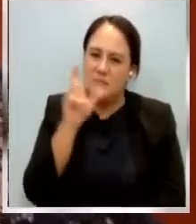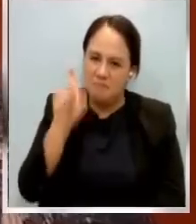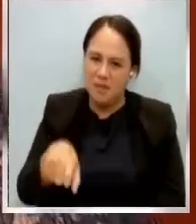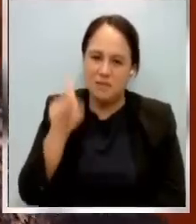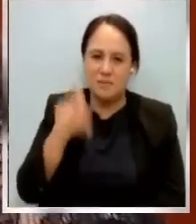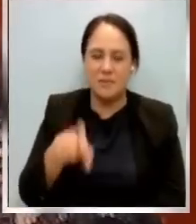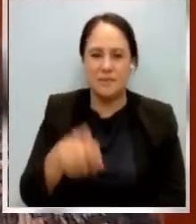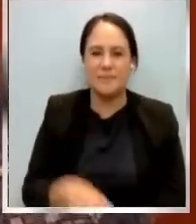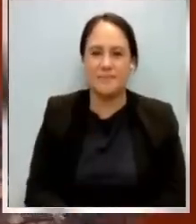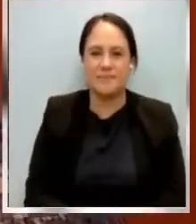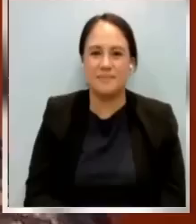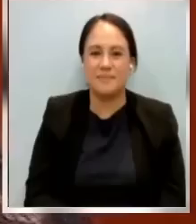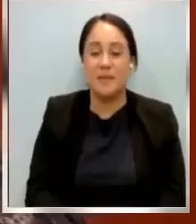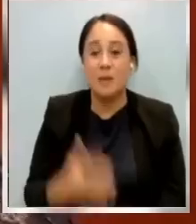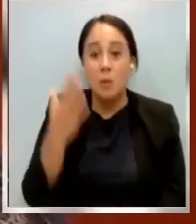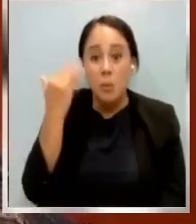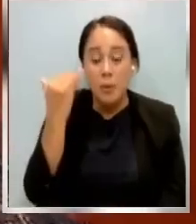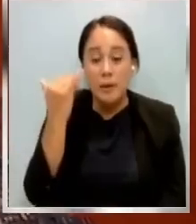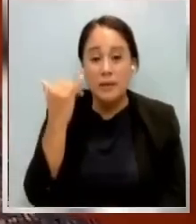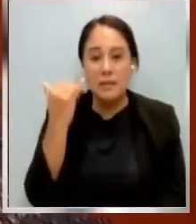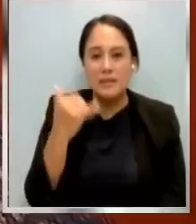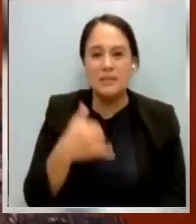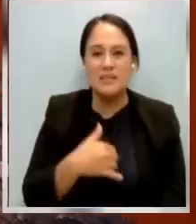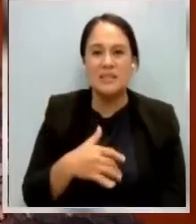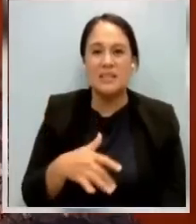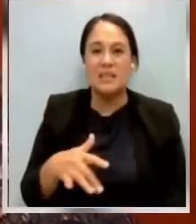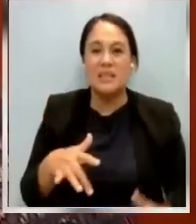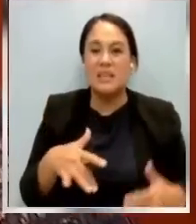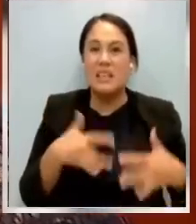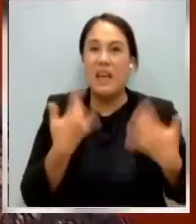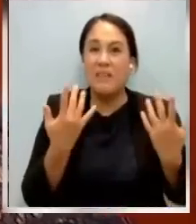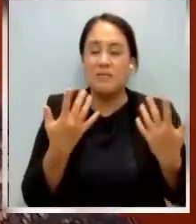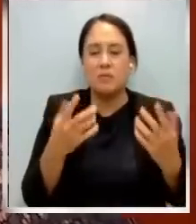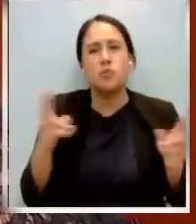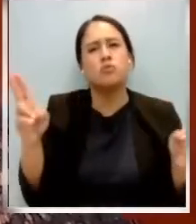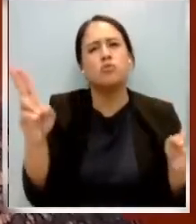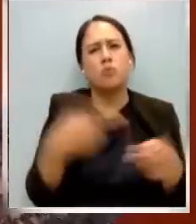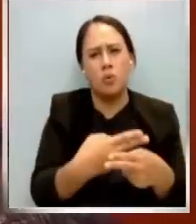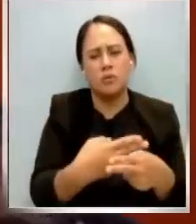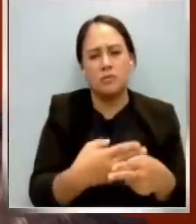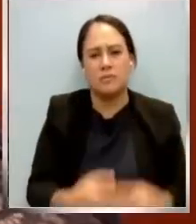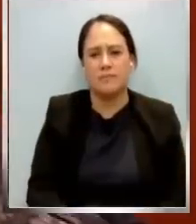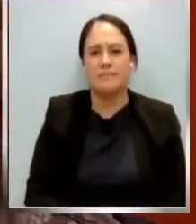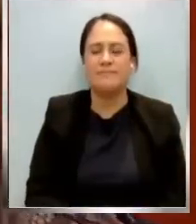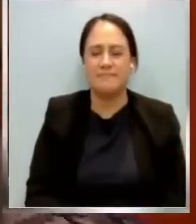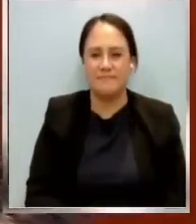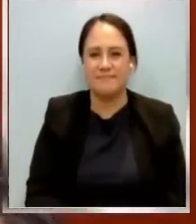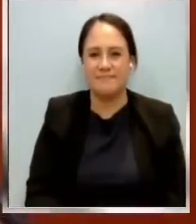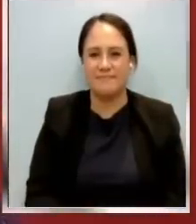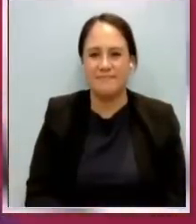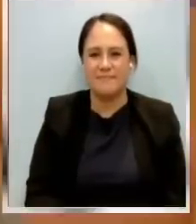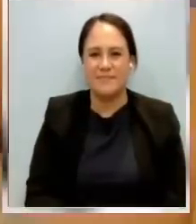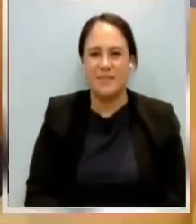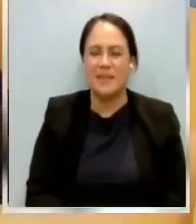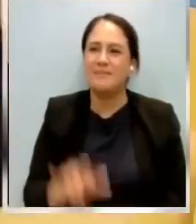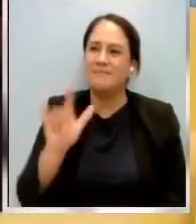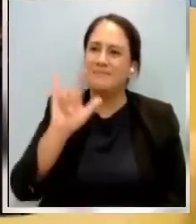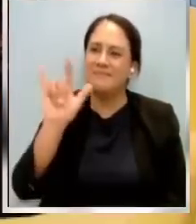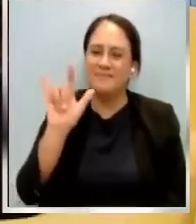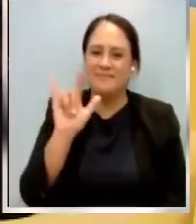Kasi life is just too short. And I love you.